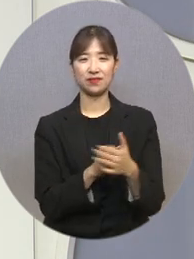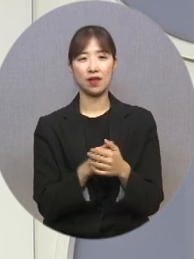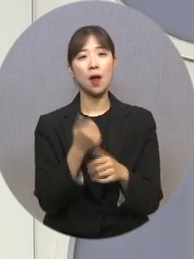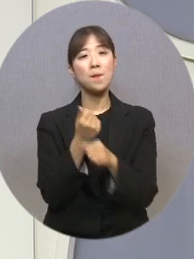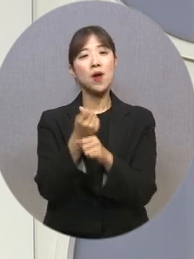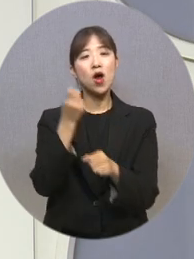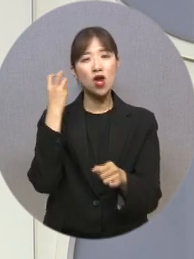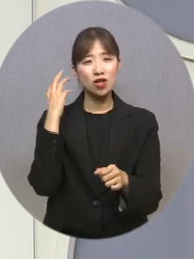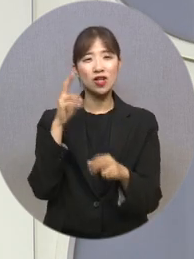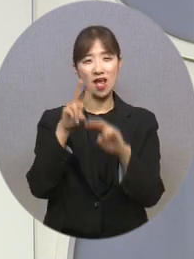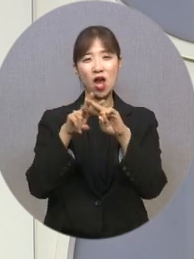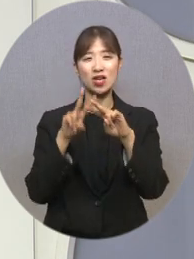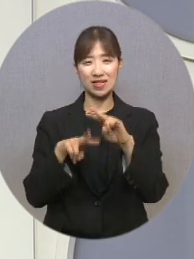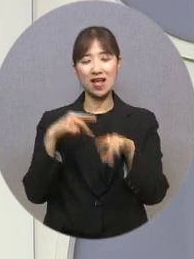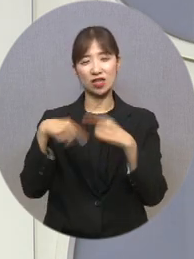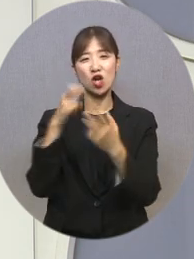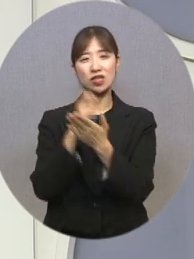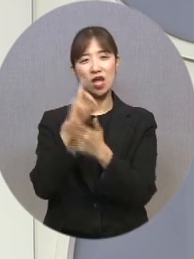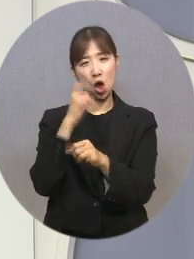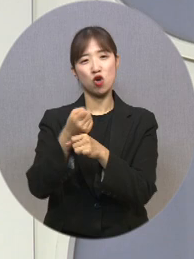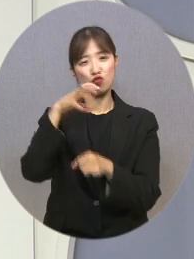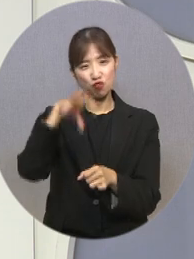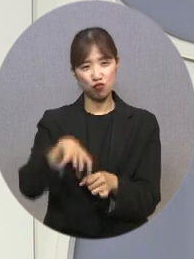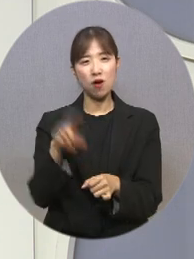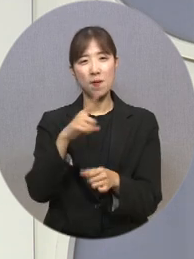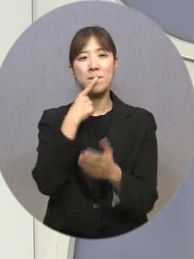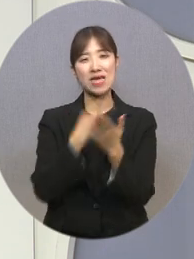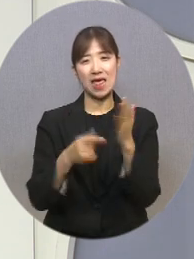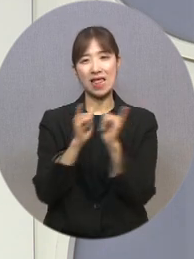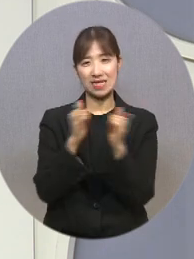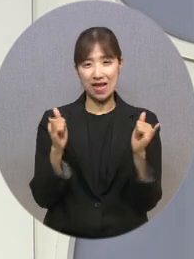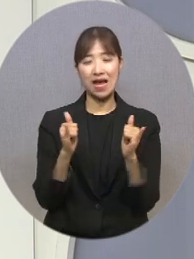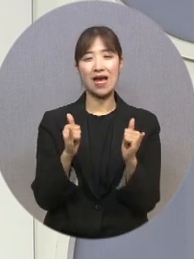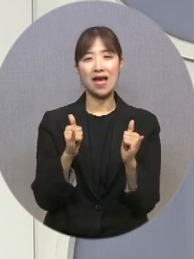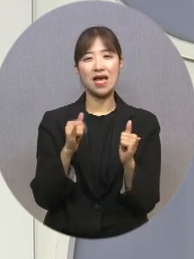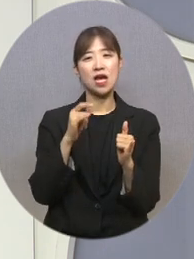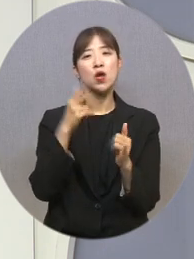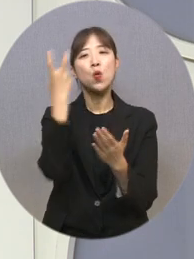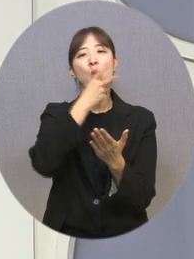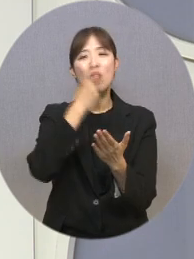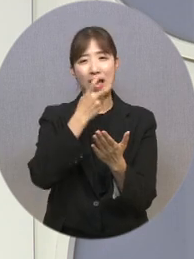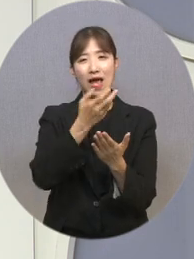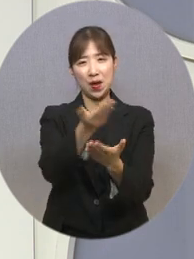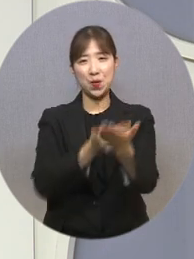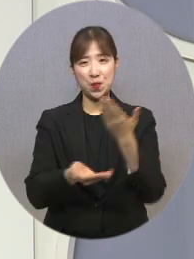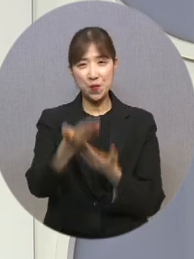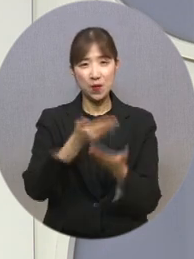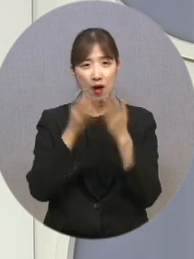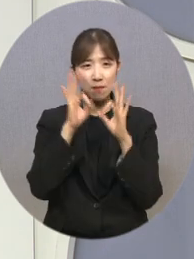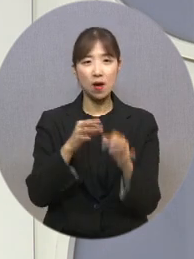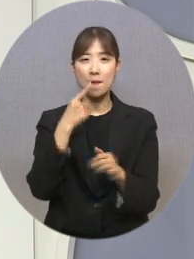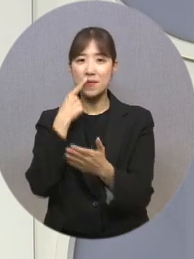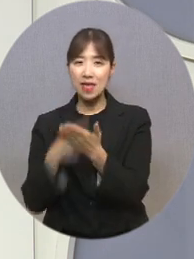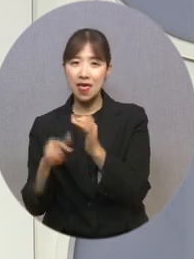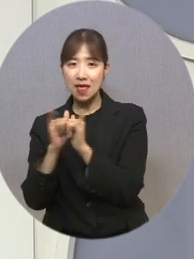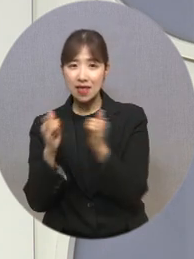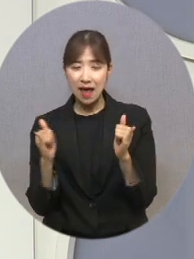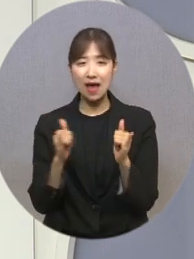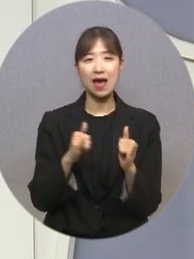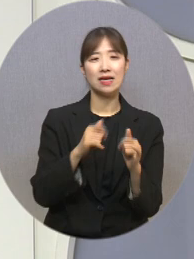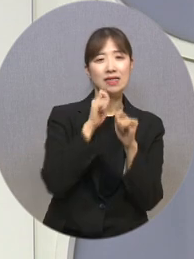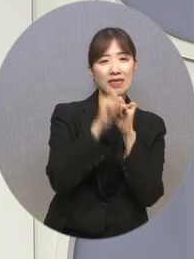전에 형사정책연구원에서 이제 설문을 돌려서 피해자들한테 설문을 돌려서 나오는 게 피해자와 사기꾼과의 관계를